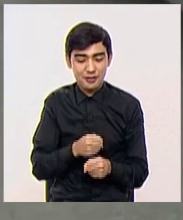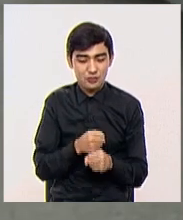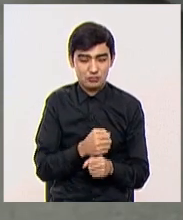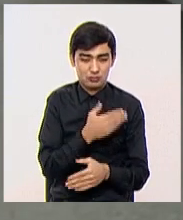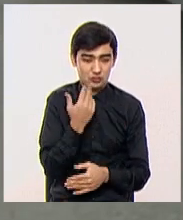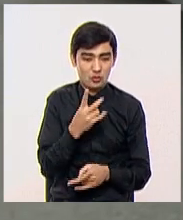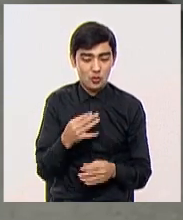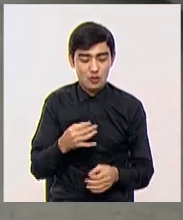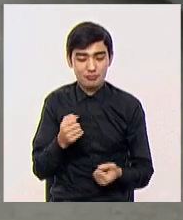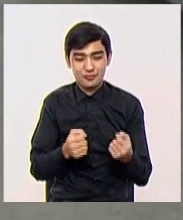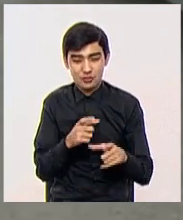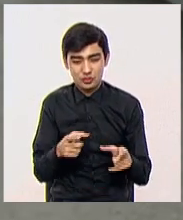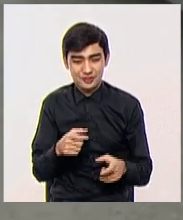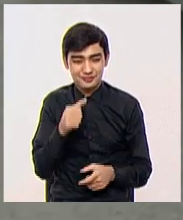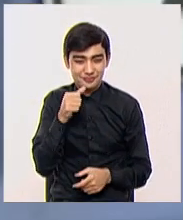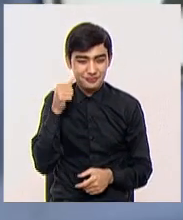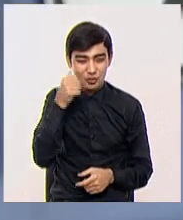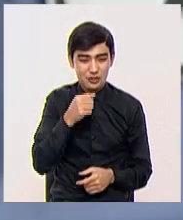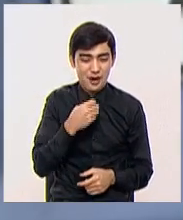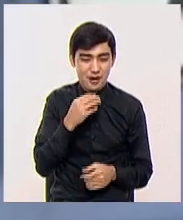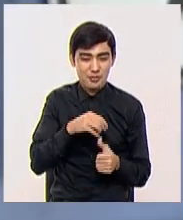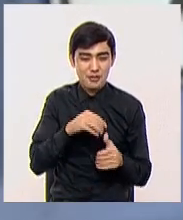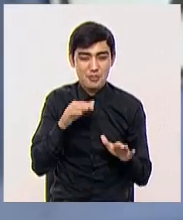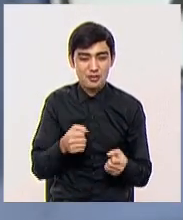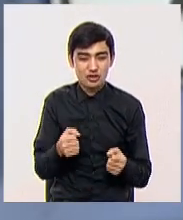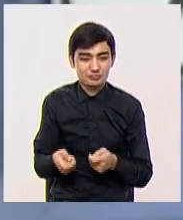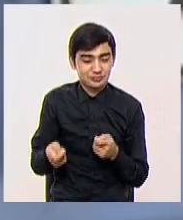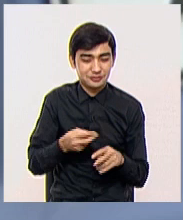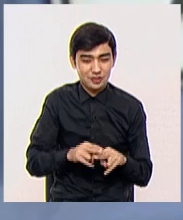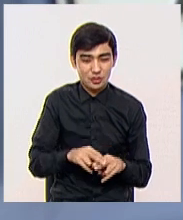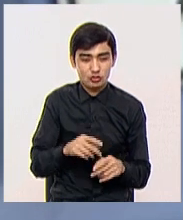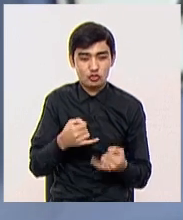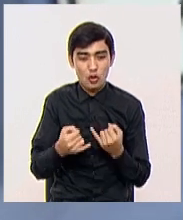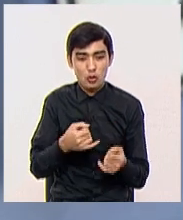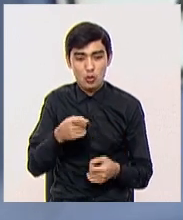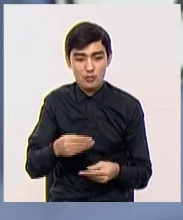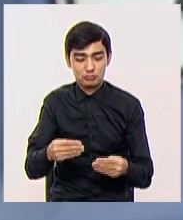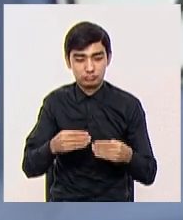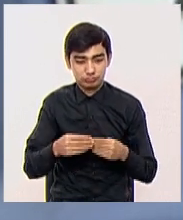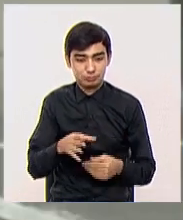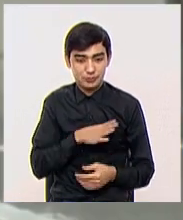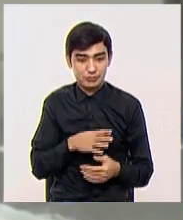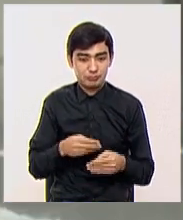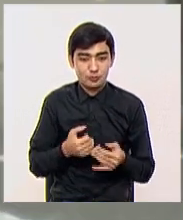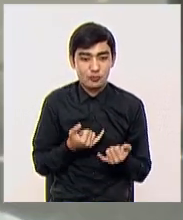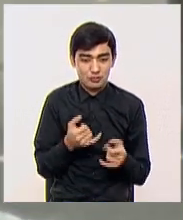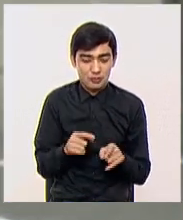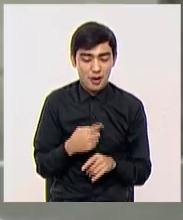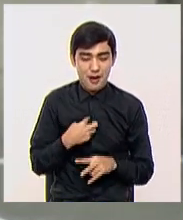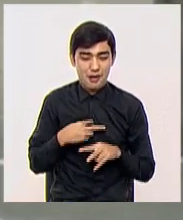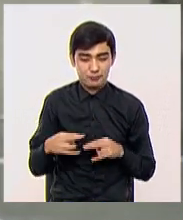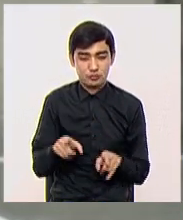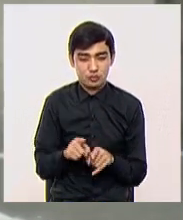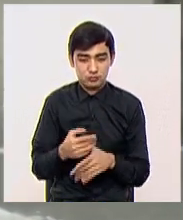деп отыр. Ал жүргізушілер өткен жылы Армениядан әкелінген көліктерге сары номер беріп жеңілдік жасаған билік бізге де сондай